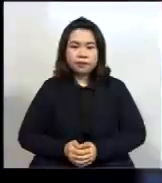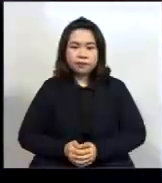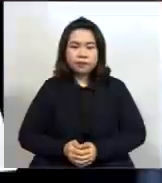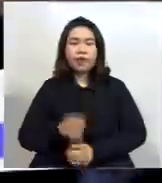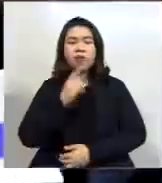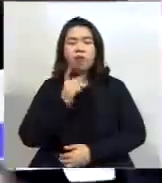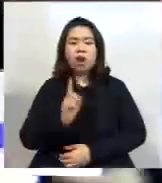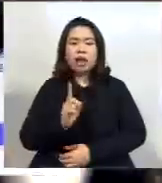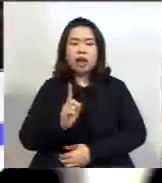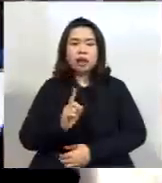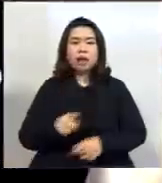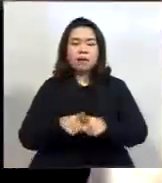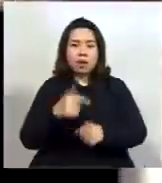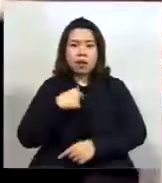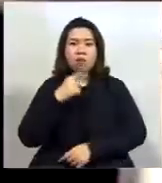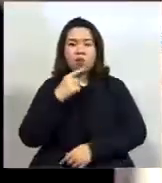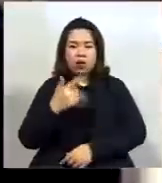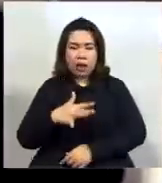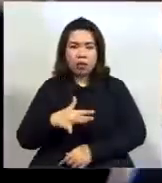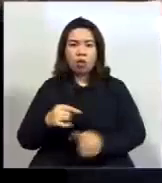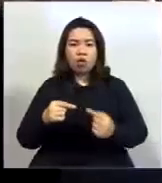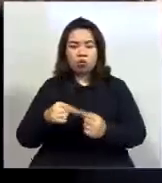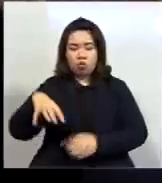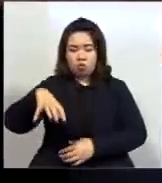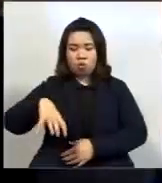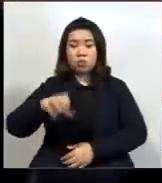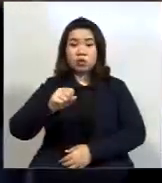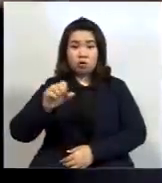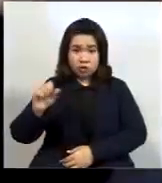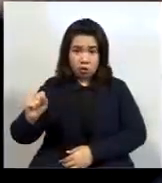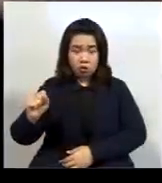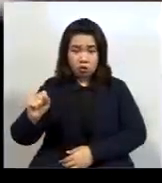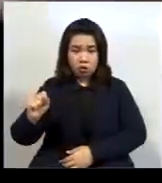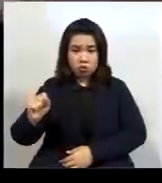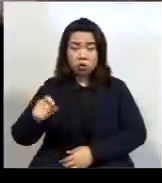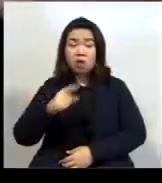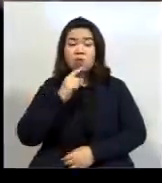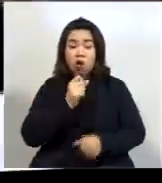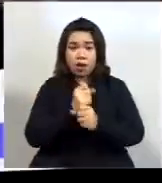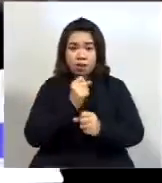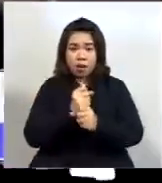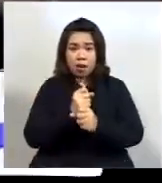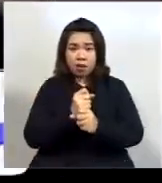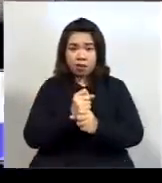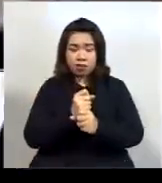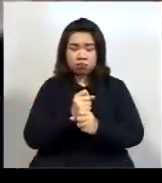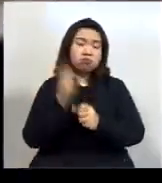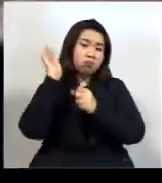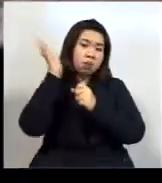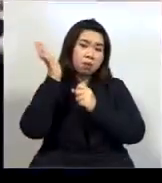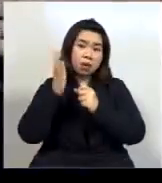ไปนะก็อย่างที่บอกไปแล้วก็เป็นเรื่องของสภาผู้แทนราษฎรนะครับแล้วการดำเนินการอภิปรายใน